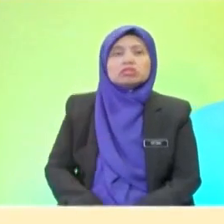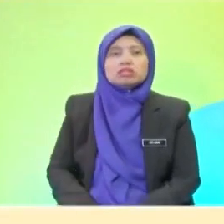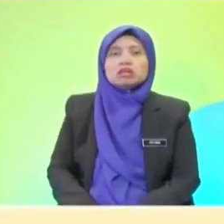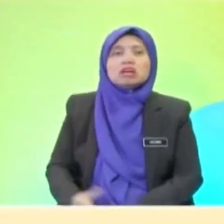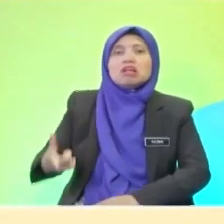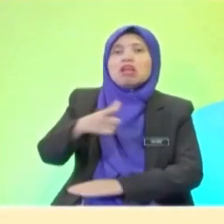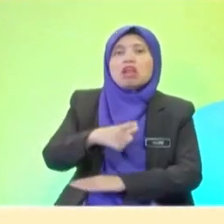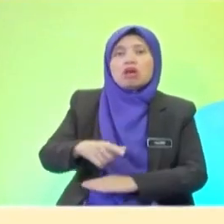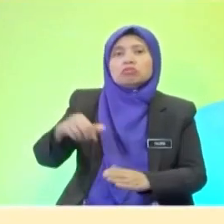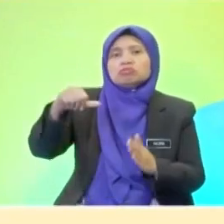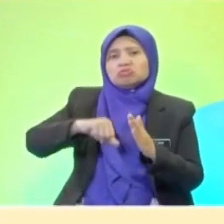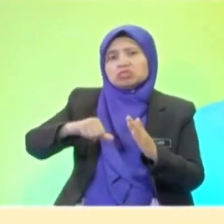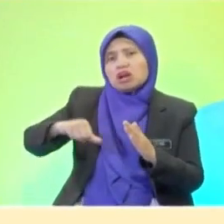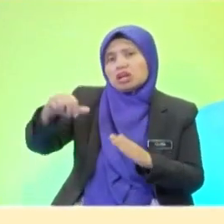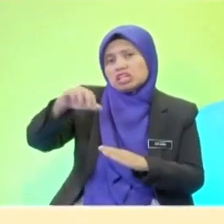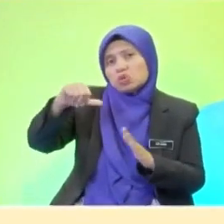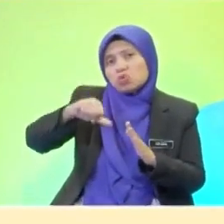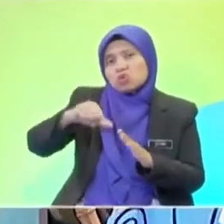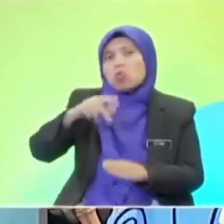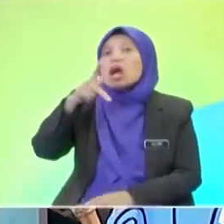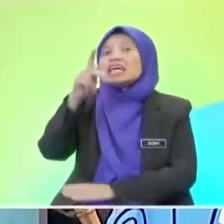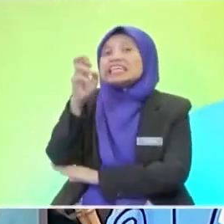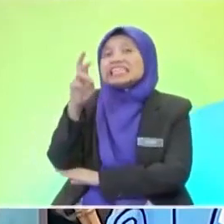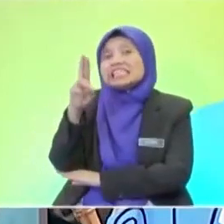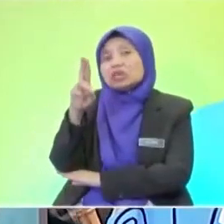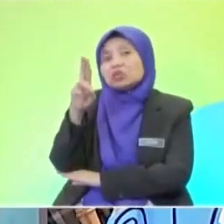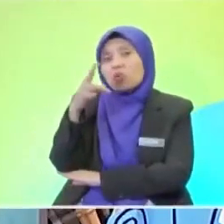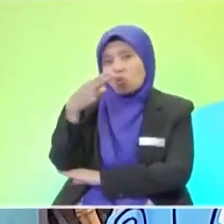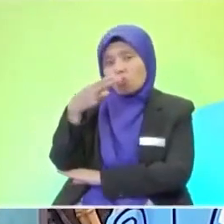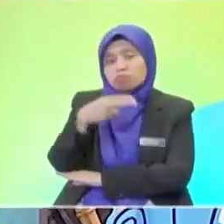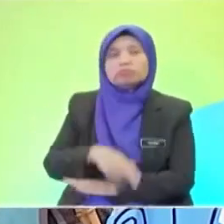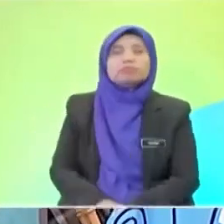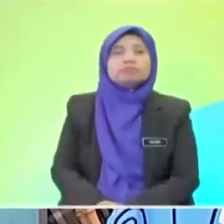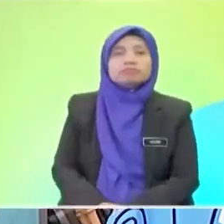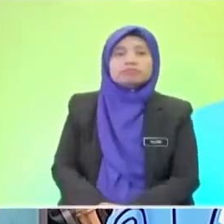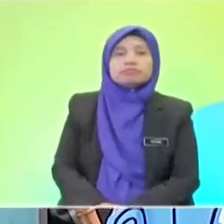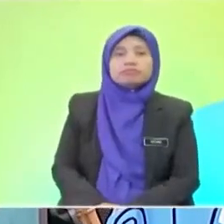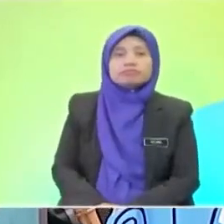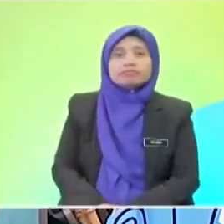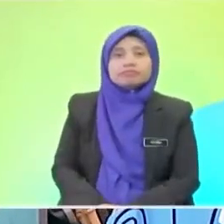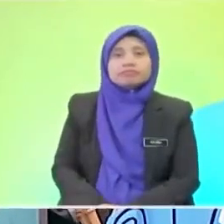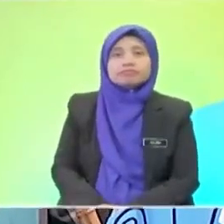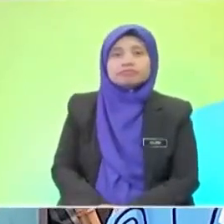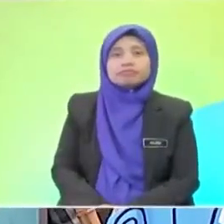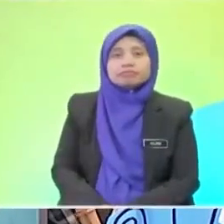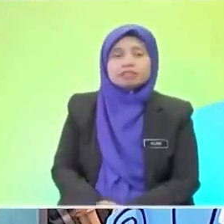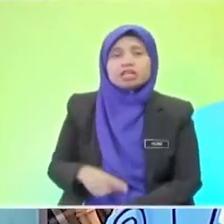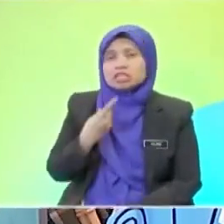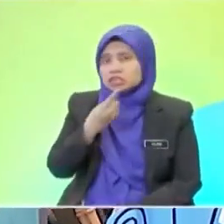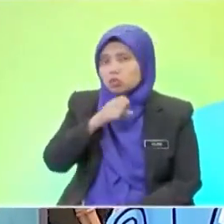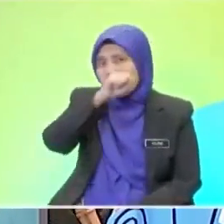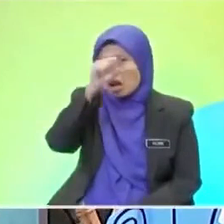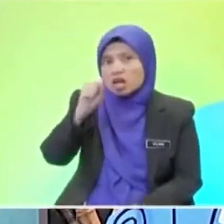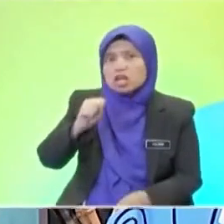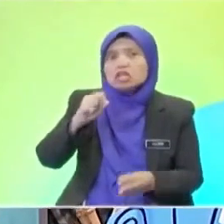semakin keruh betul atau tidak Kita kunci dulu kita soal